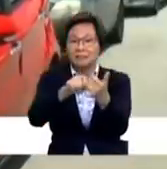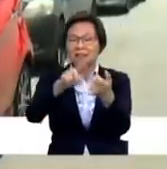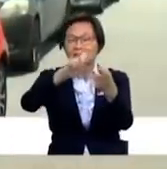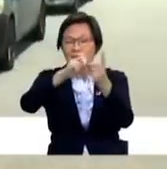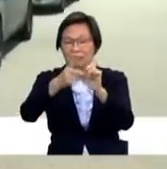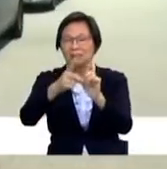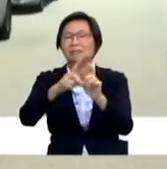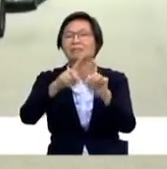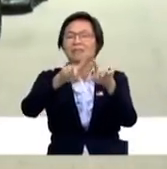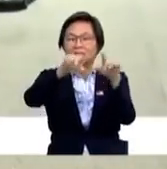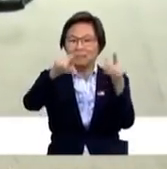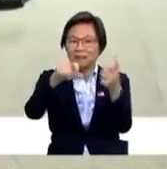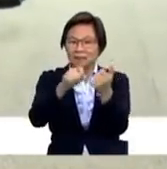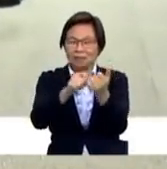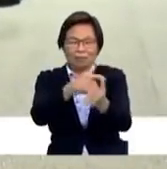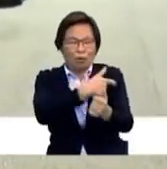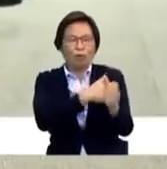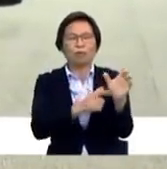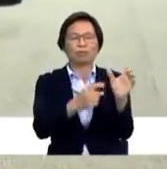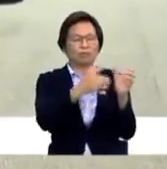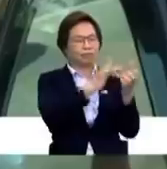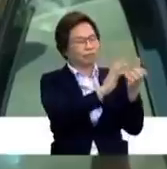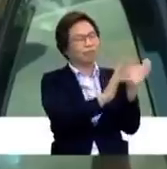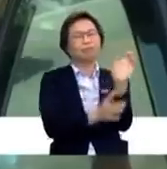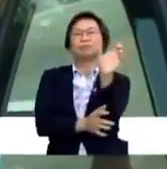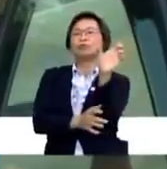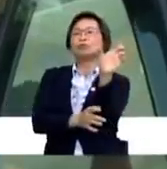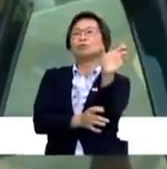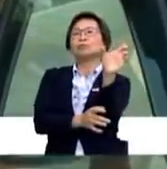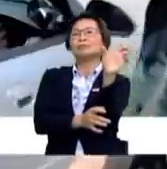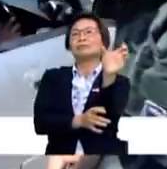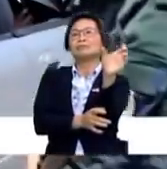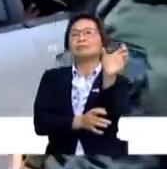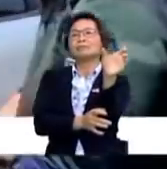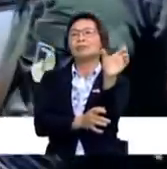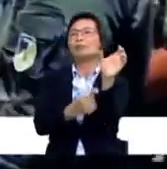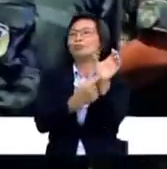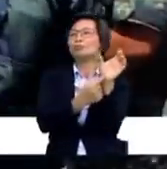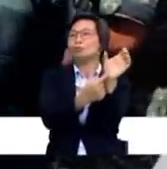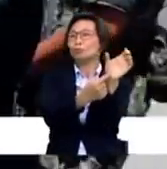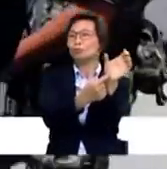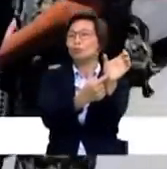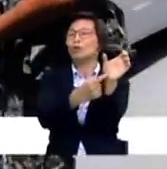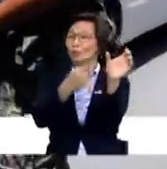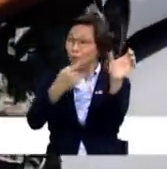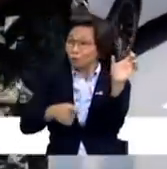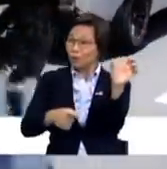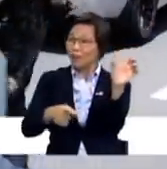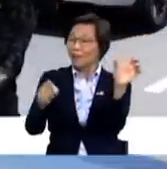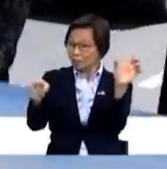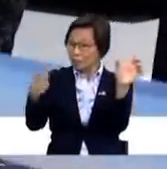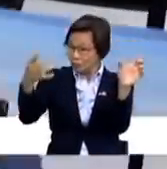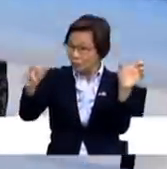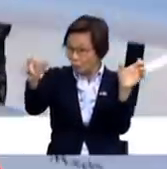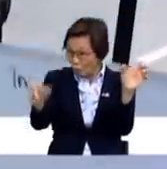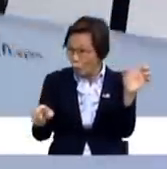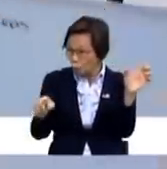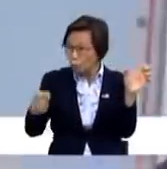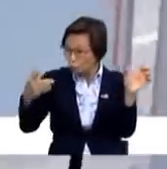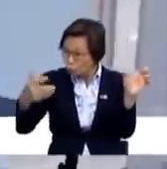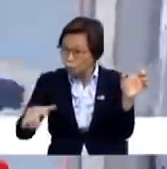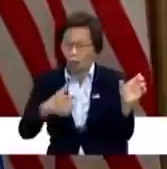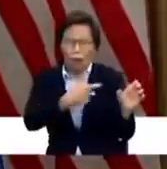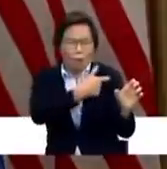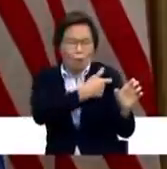ataupun digital sedikit komitmen intim fashion yang menunjukkan bahwa individu tersebut telah